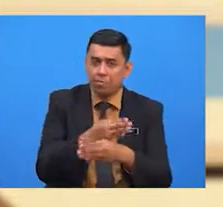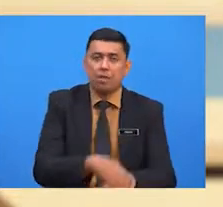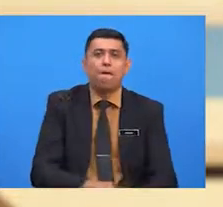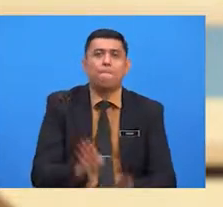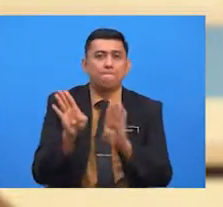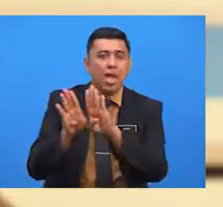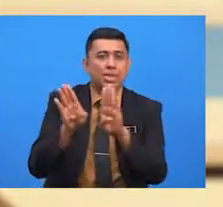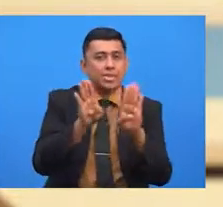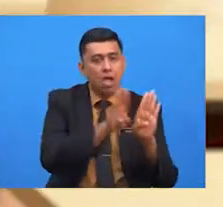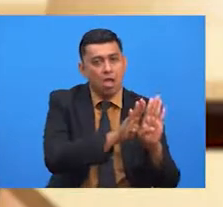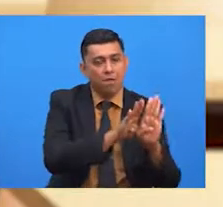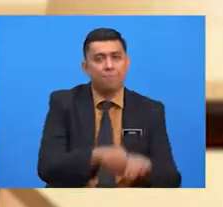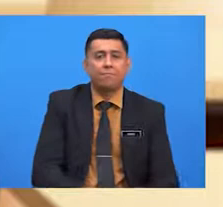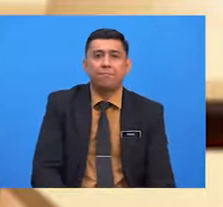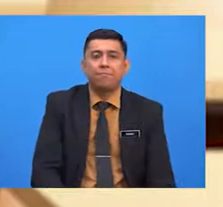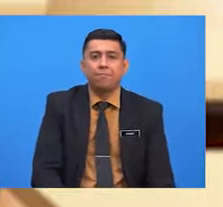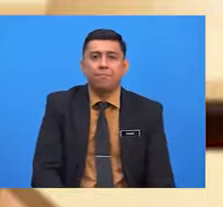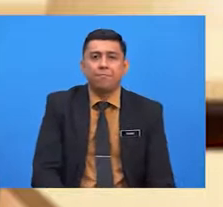bandar.